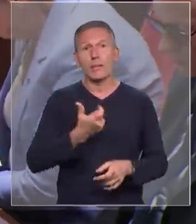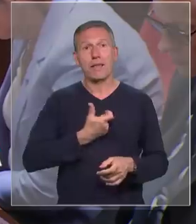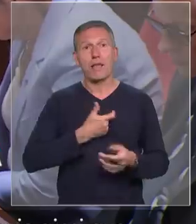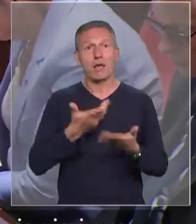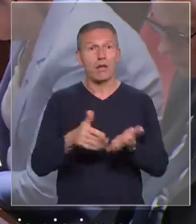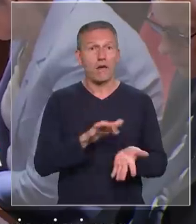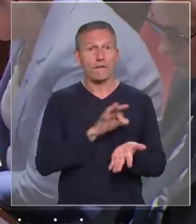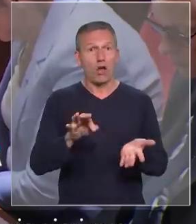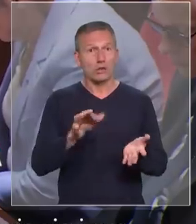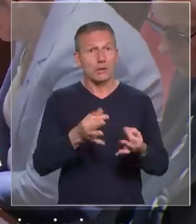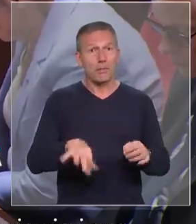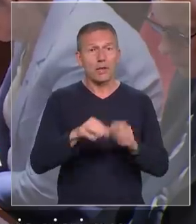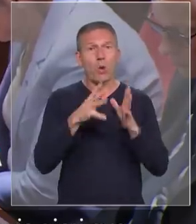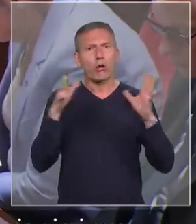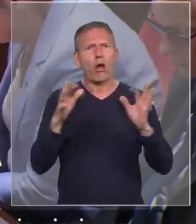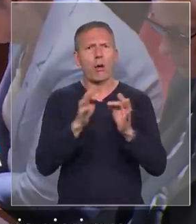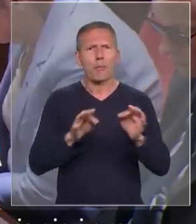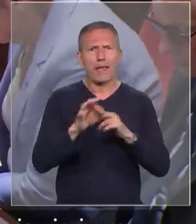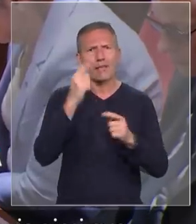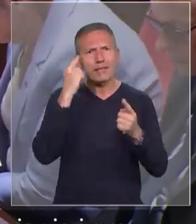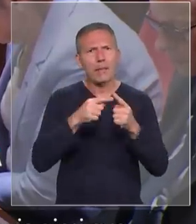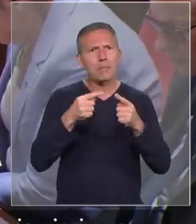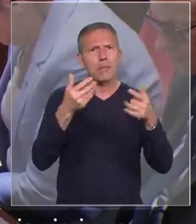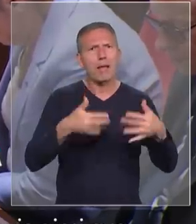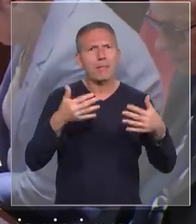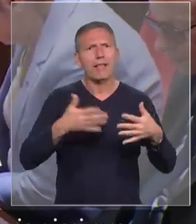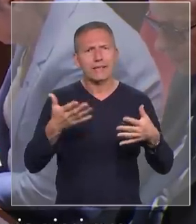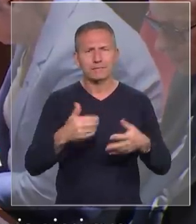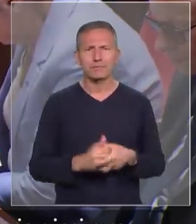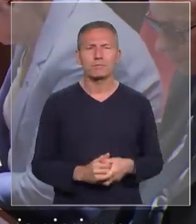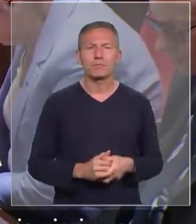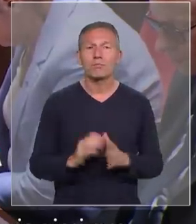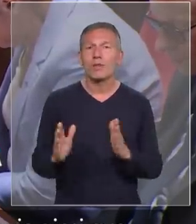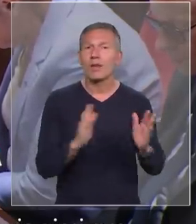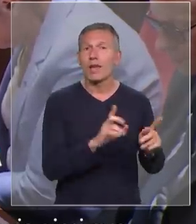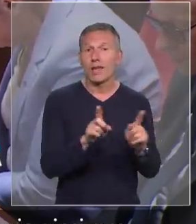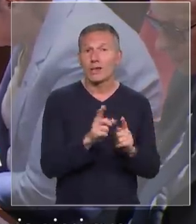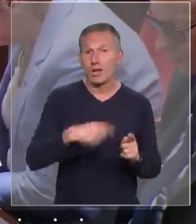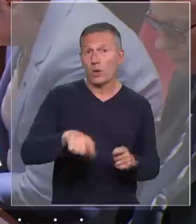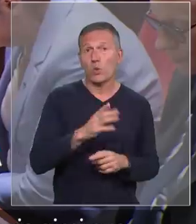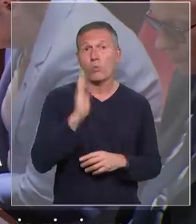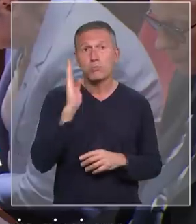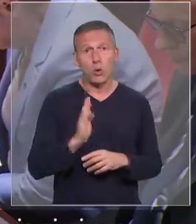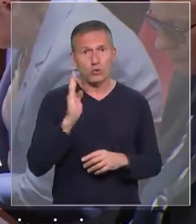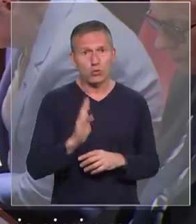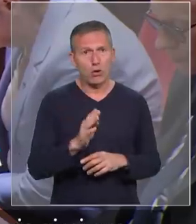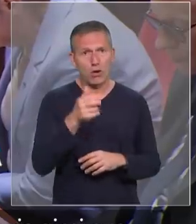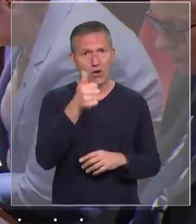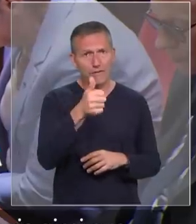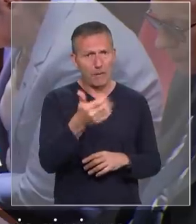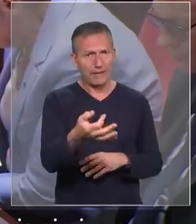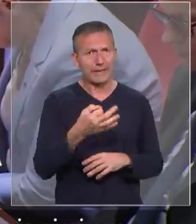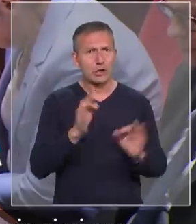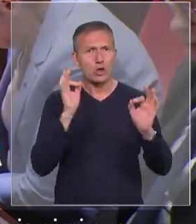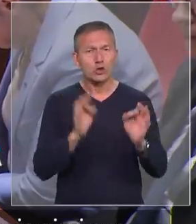n'a jamais cessé d'être une grande nation de mathématiques. Et puis ensuite, parce que nous en avons besoin. Vous l'avez dit, il est